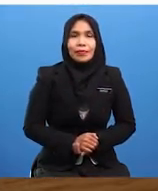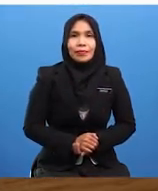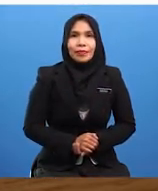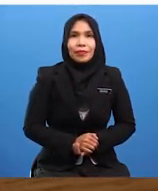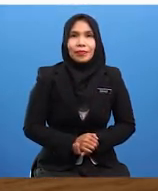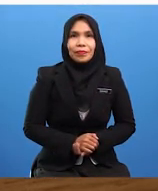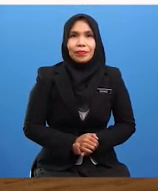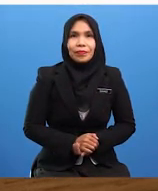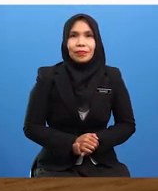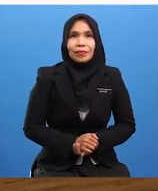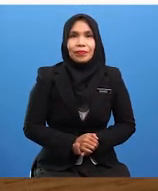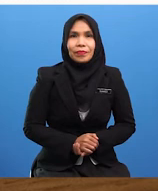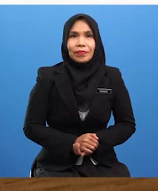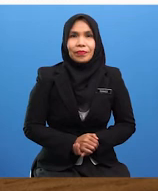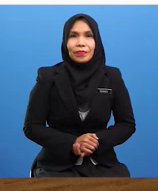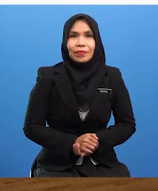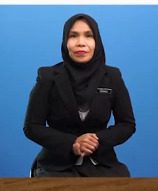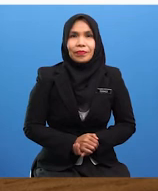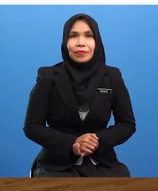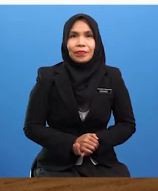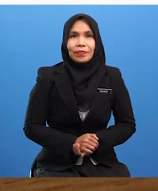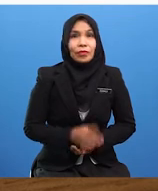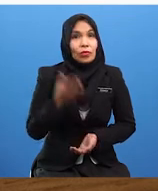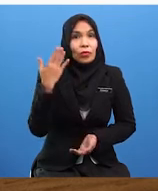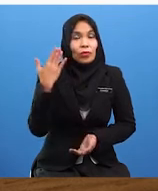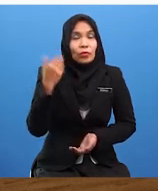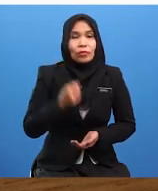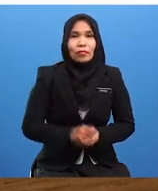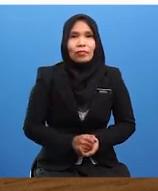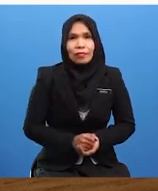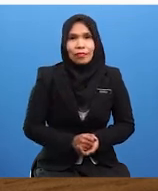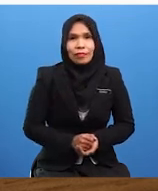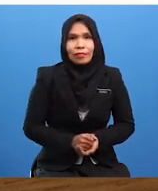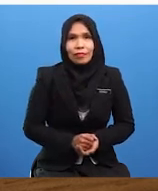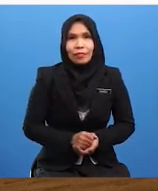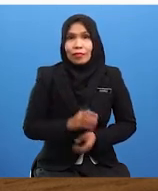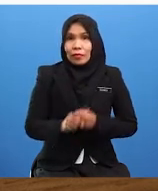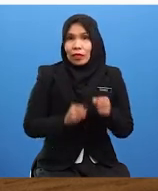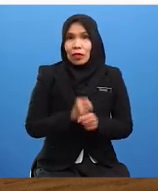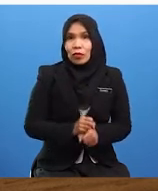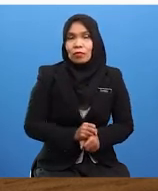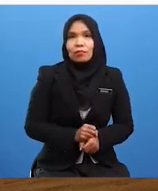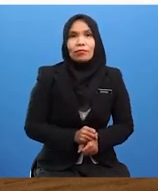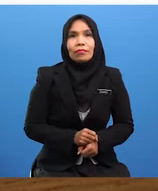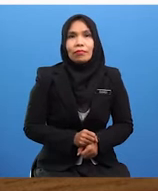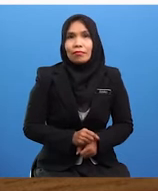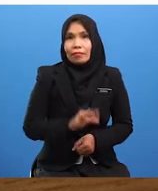Pada tahun 3000 sebelum Masihi, apabila cetakan timbulan dihasilkan oleh orang